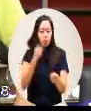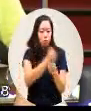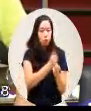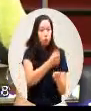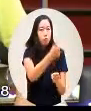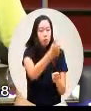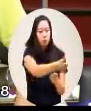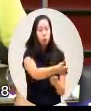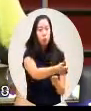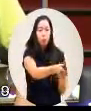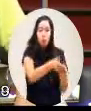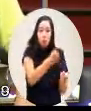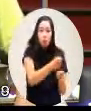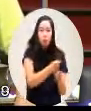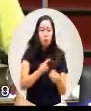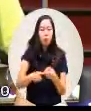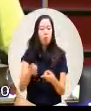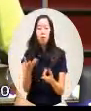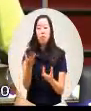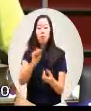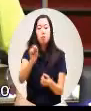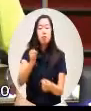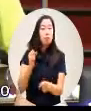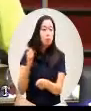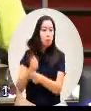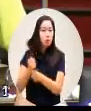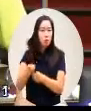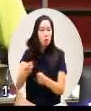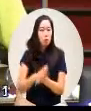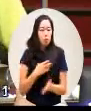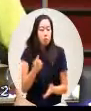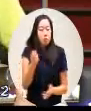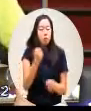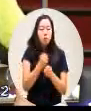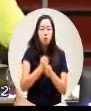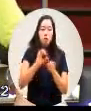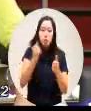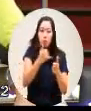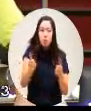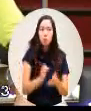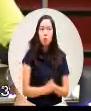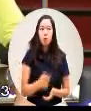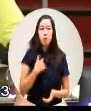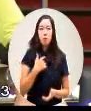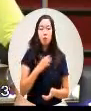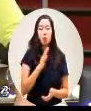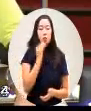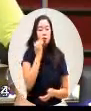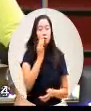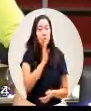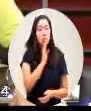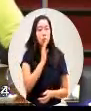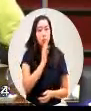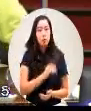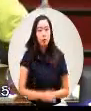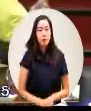代志唔敢讲，无够别人做议员。你如果啊是哈、